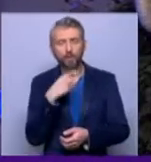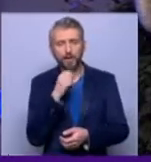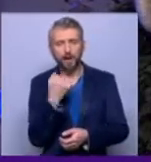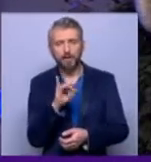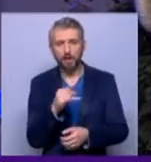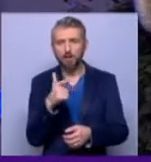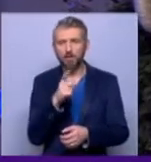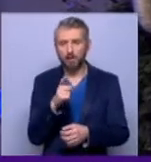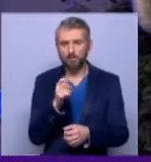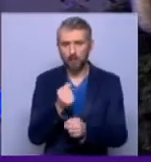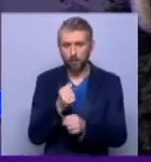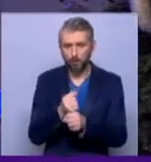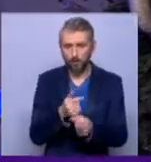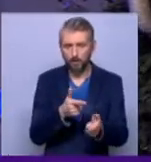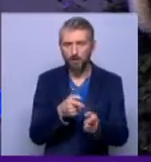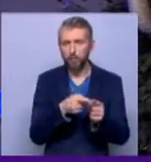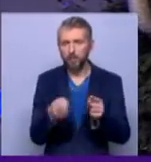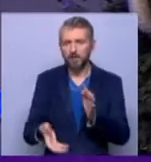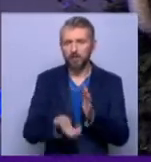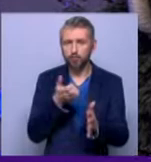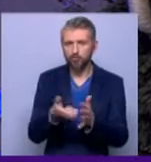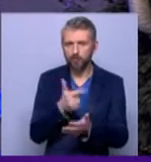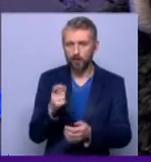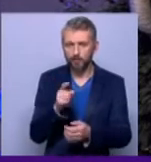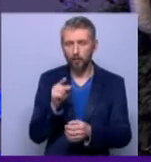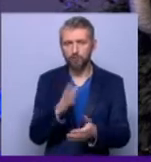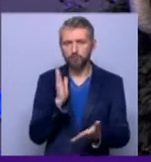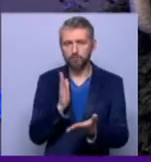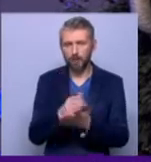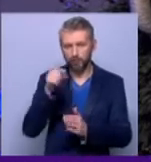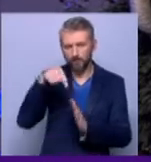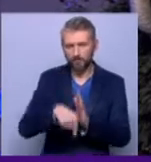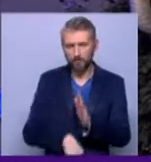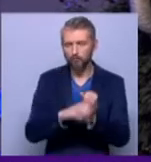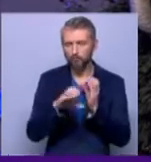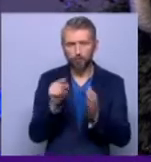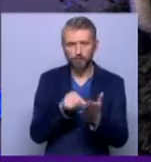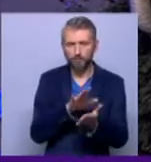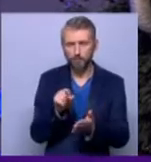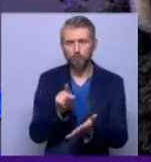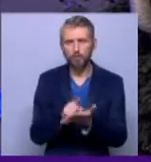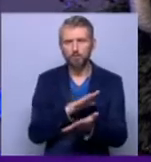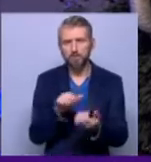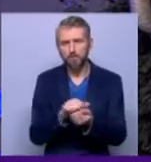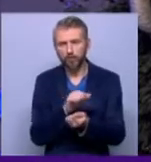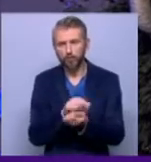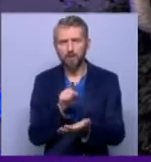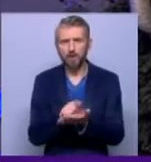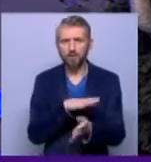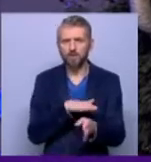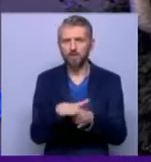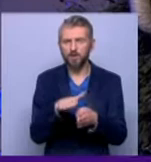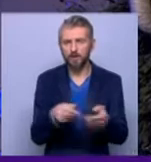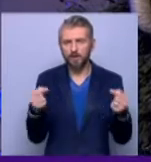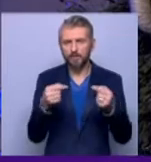Газ готовится, то есть, процесс добычи газа. То есть, он как бы прямо со скважины в трубу не попадает. Да, он должен быть подсушен, то есть, должны быть выдержаны